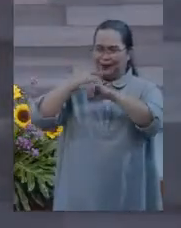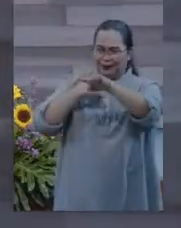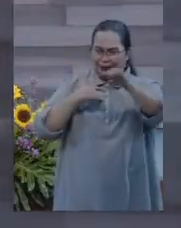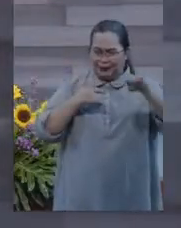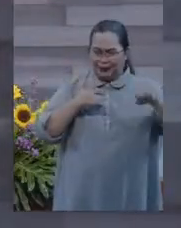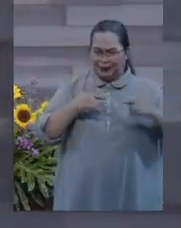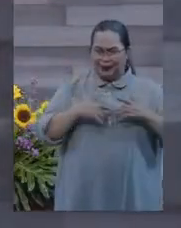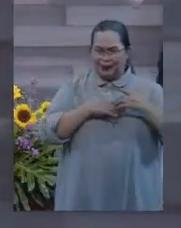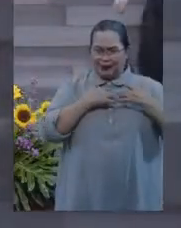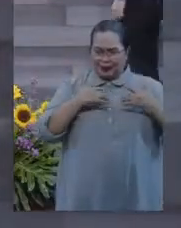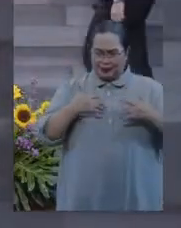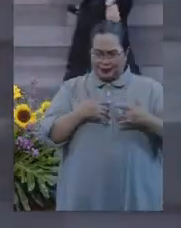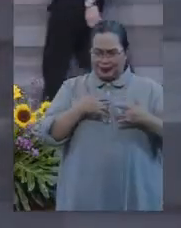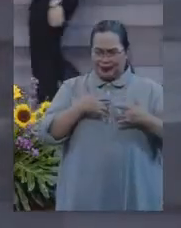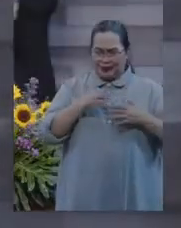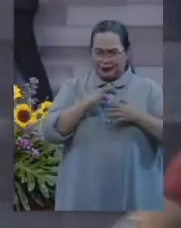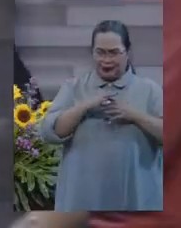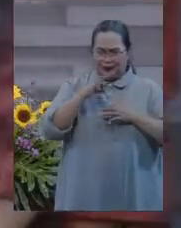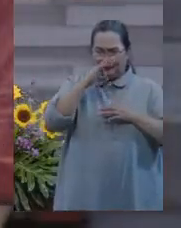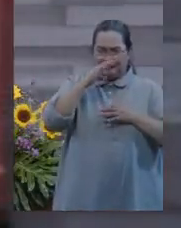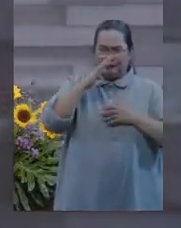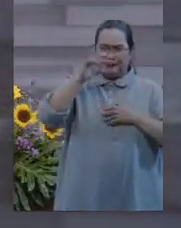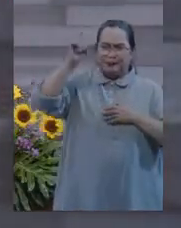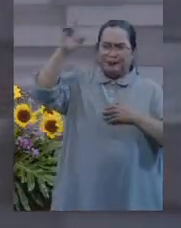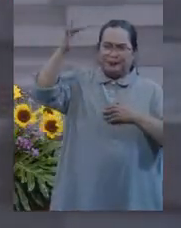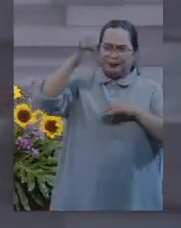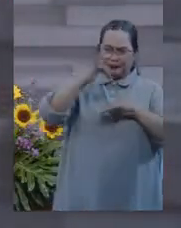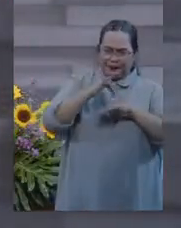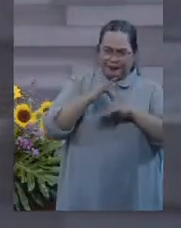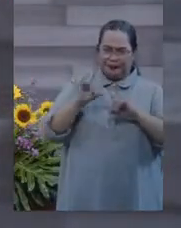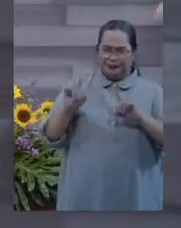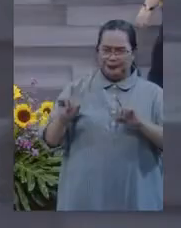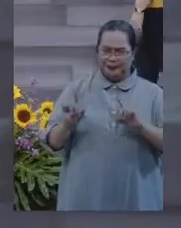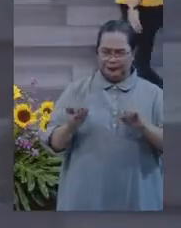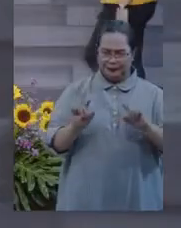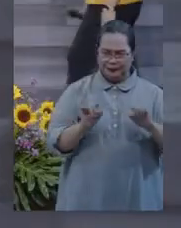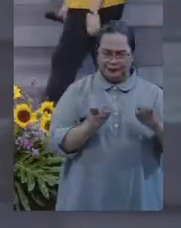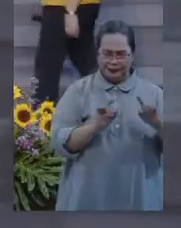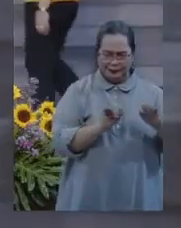mga kalooban, O Diyos. Gawin niyo kaming